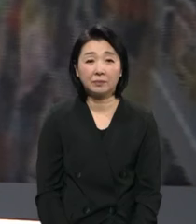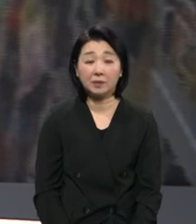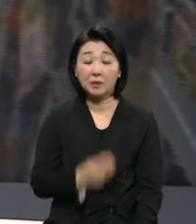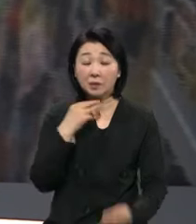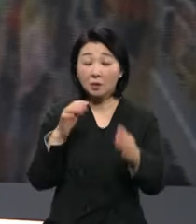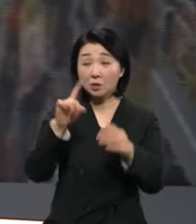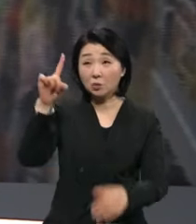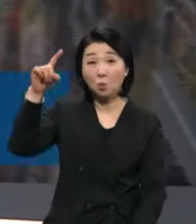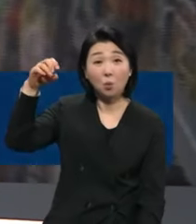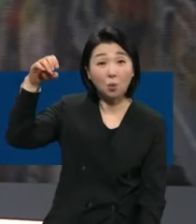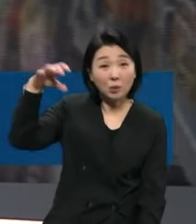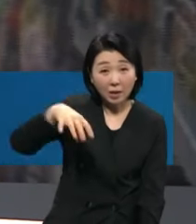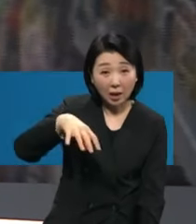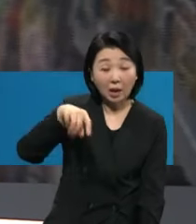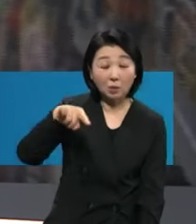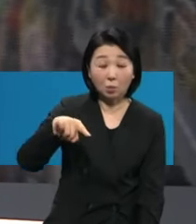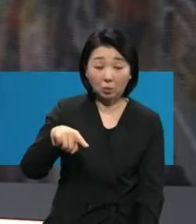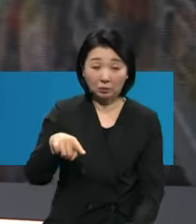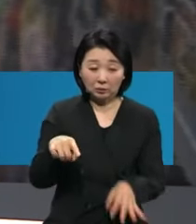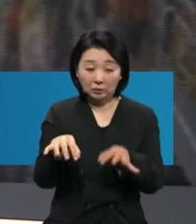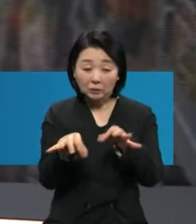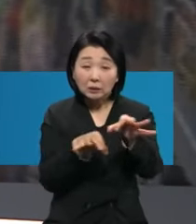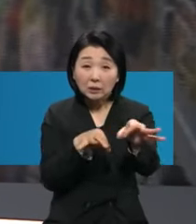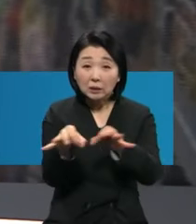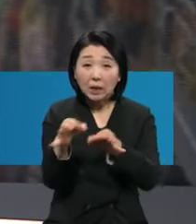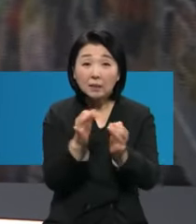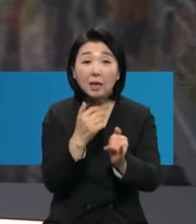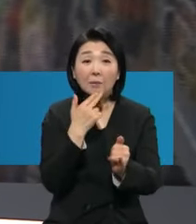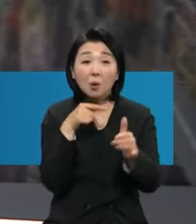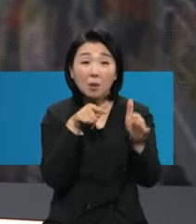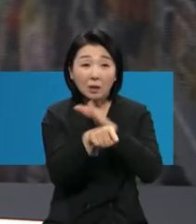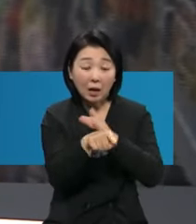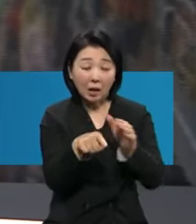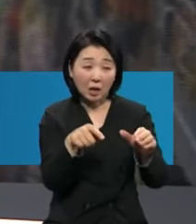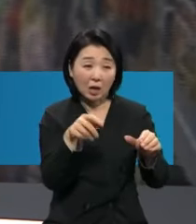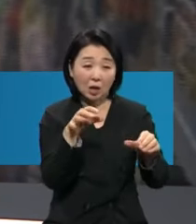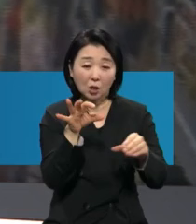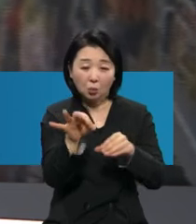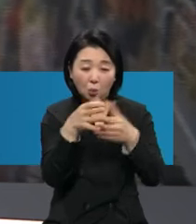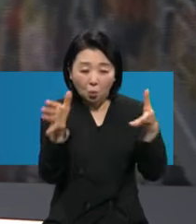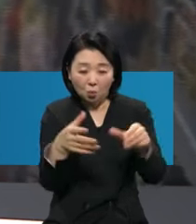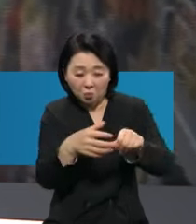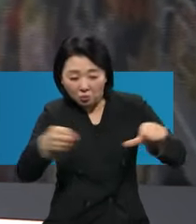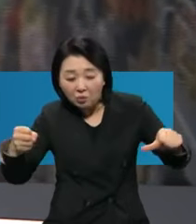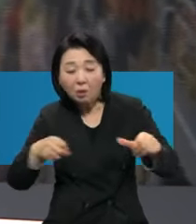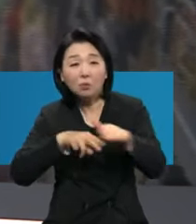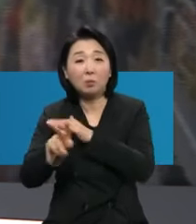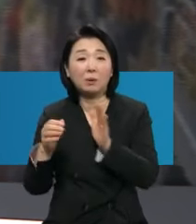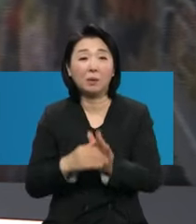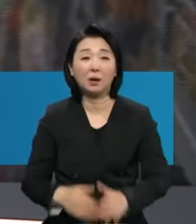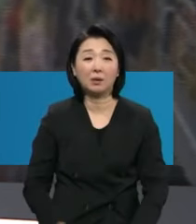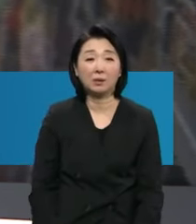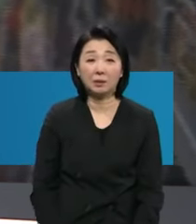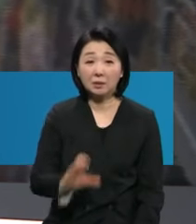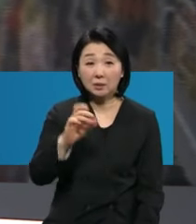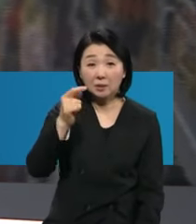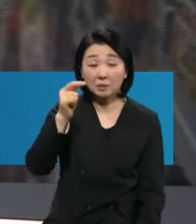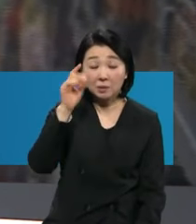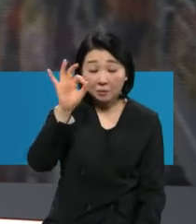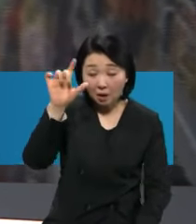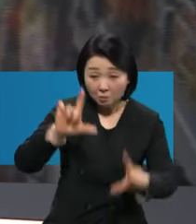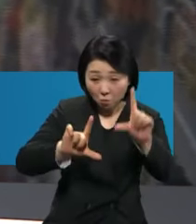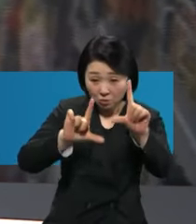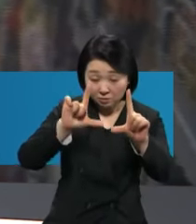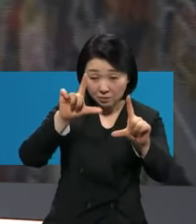경기 고양에서 무인 점포에 들어온 일당이 돈통을 뜯어내 달아나는 사건이 발생했습니다. CCTV에 이들의